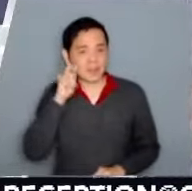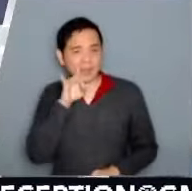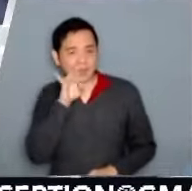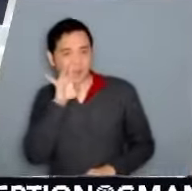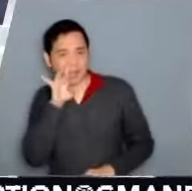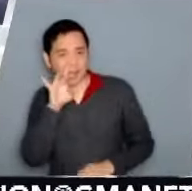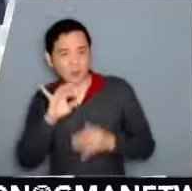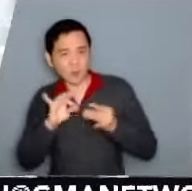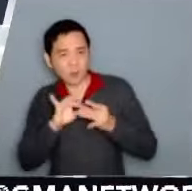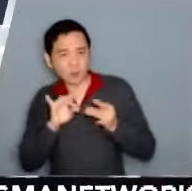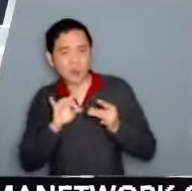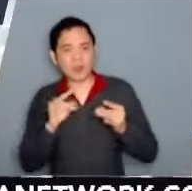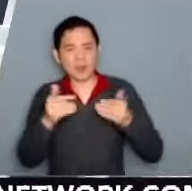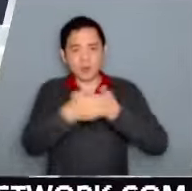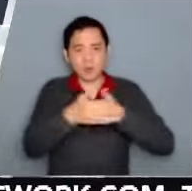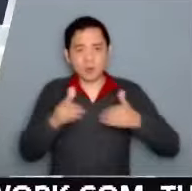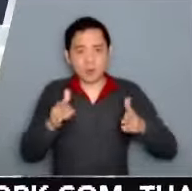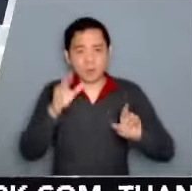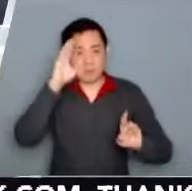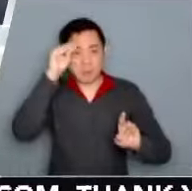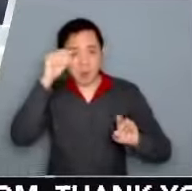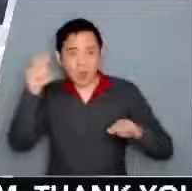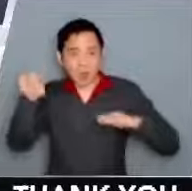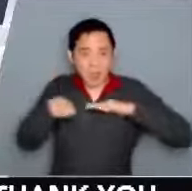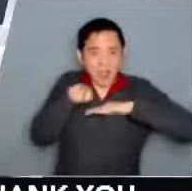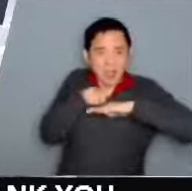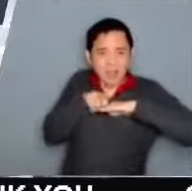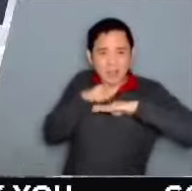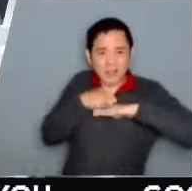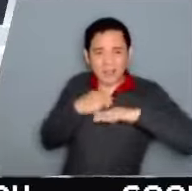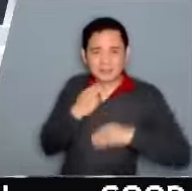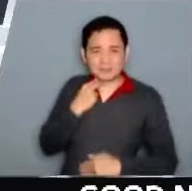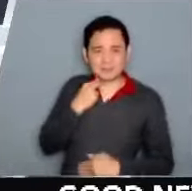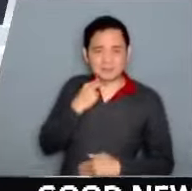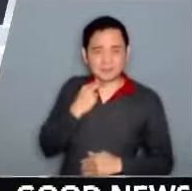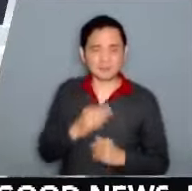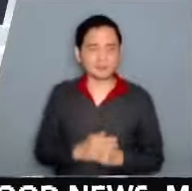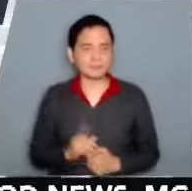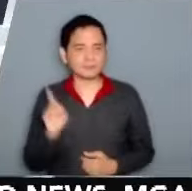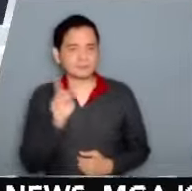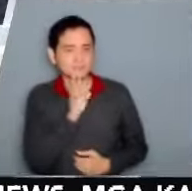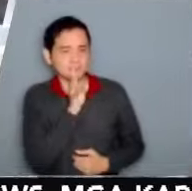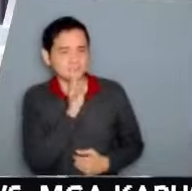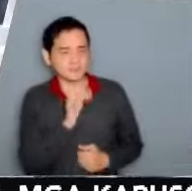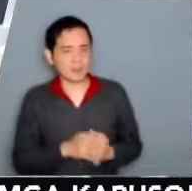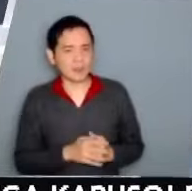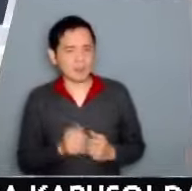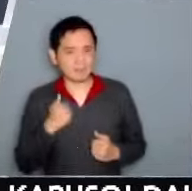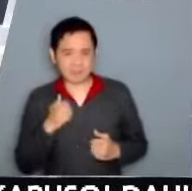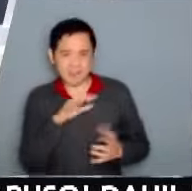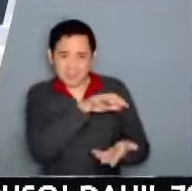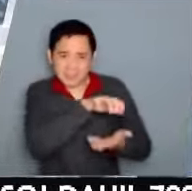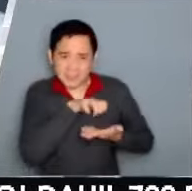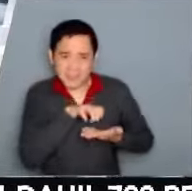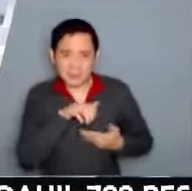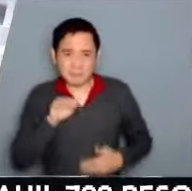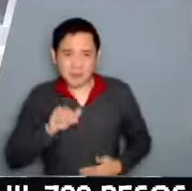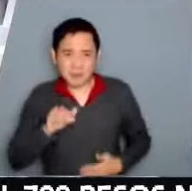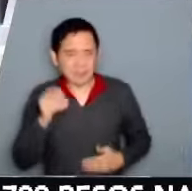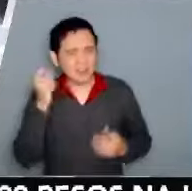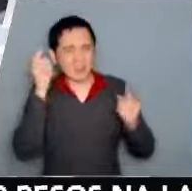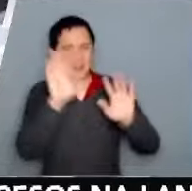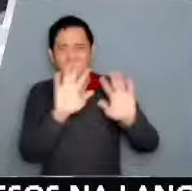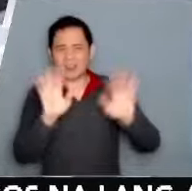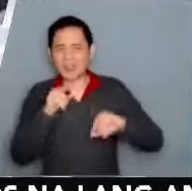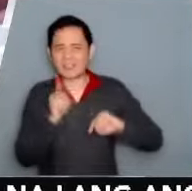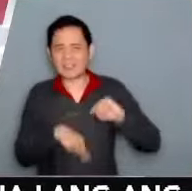mga kwarto sa ikalawang palapag ang bata. Sabi ng amo ko, kunin ko daw ang bata. Kung sabi ko, di ko na makuha kaya kasi may apoy